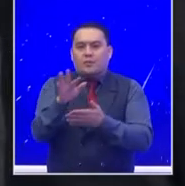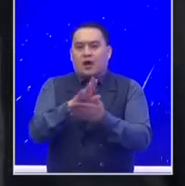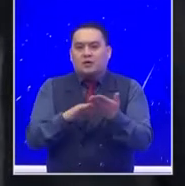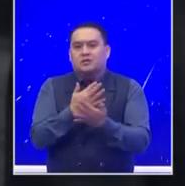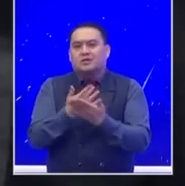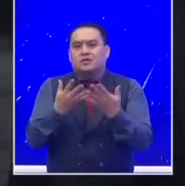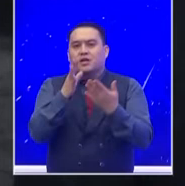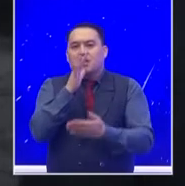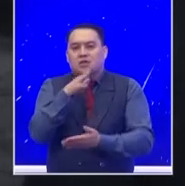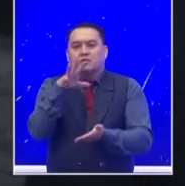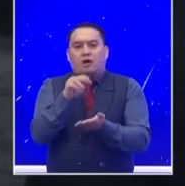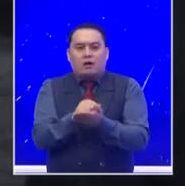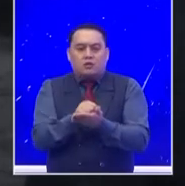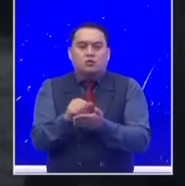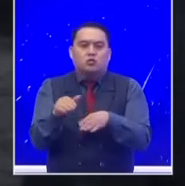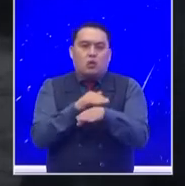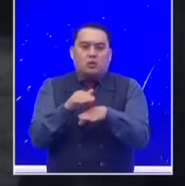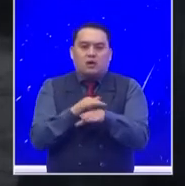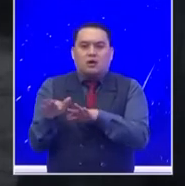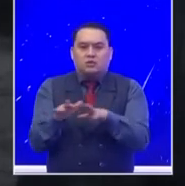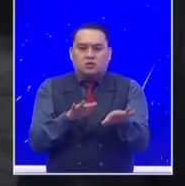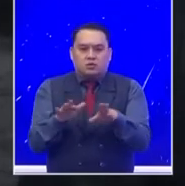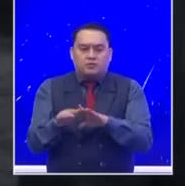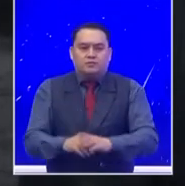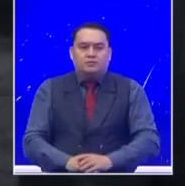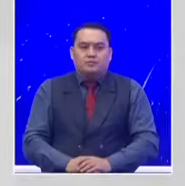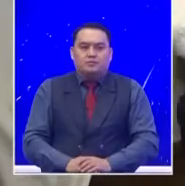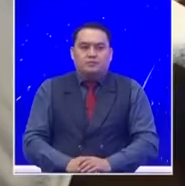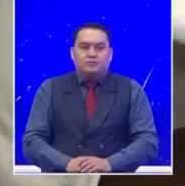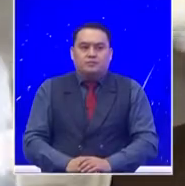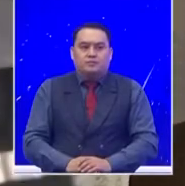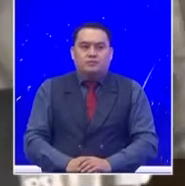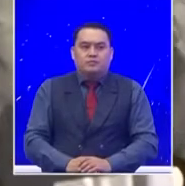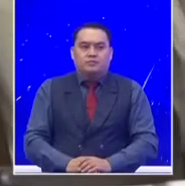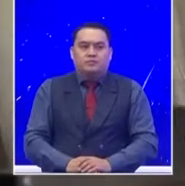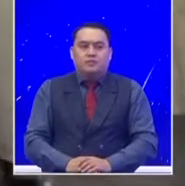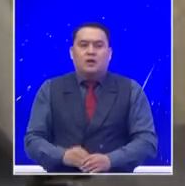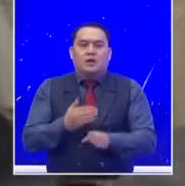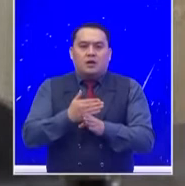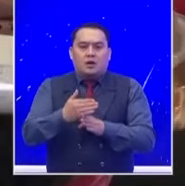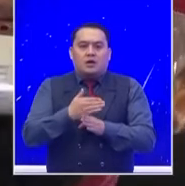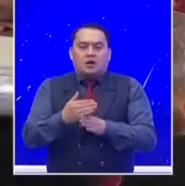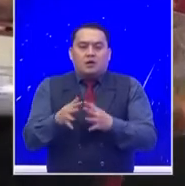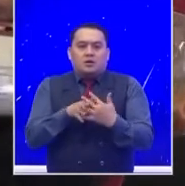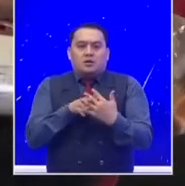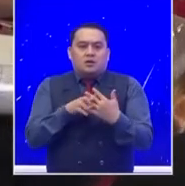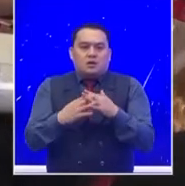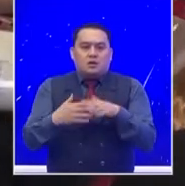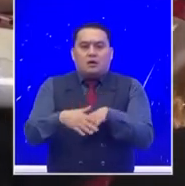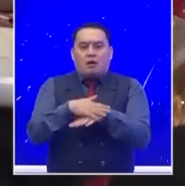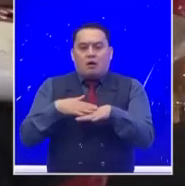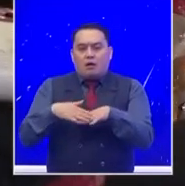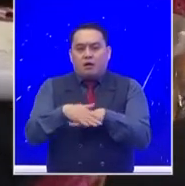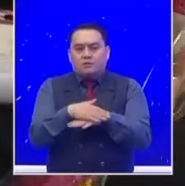протяжении нескольких лет занимается благотворительностью. С миру по нитке. Односельчане Шенгельбаевых также не